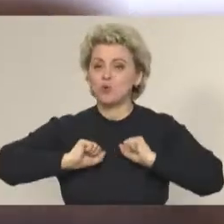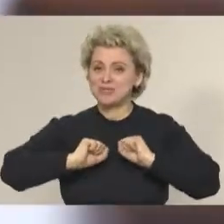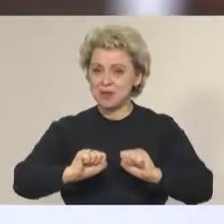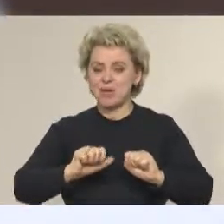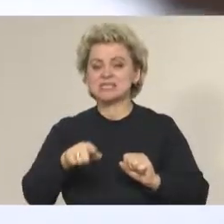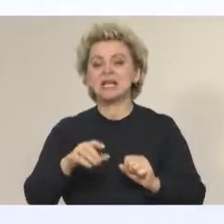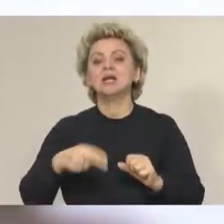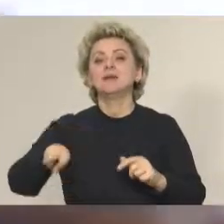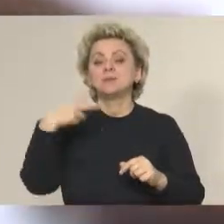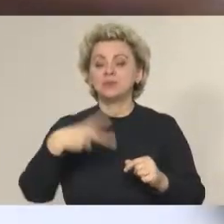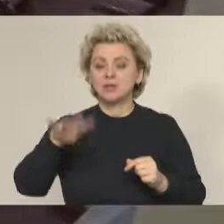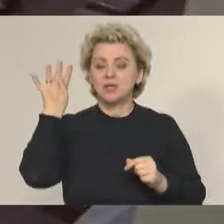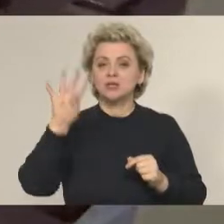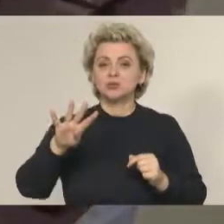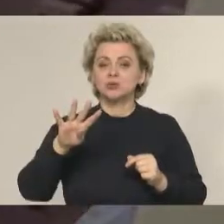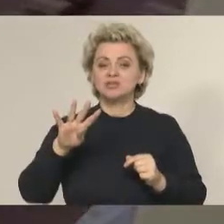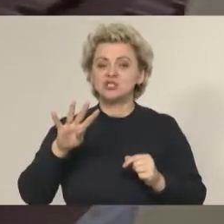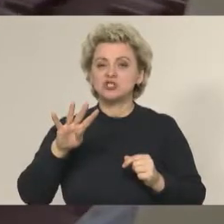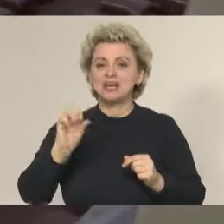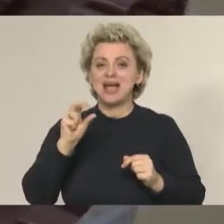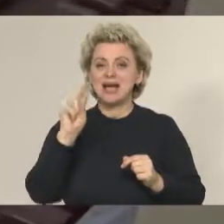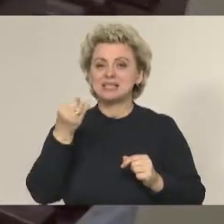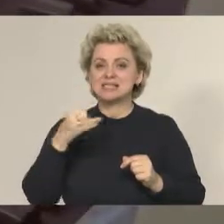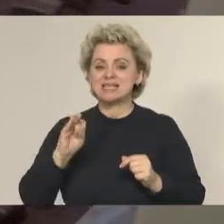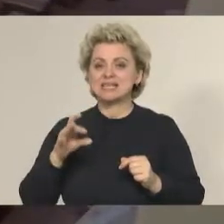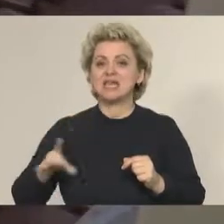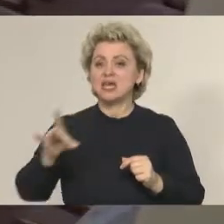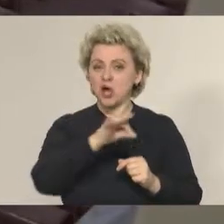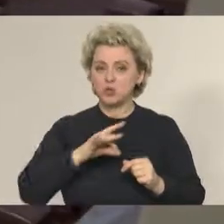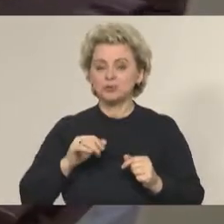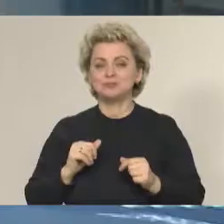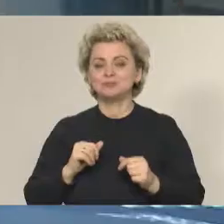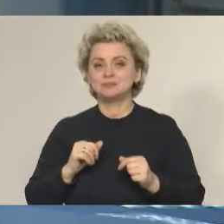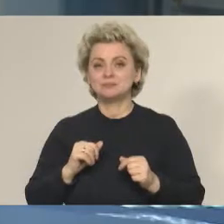безопасности. Сергей Мирошниченко, Тагир Фатахов, Дон-24, Аксайский район.